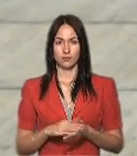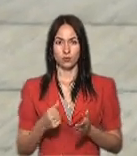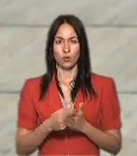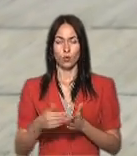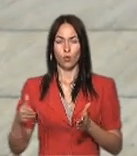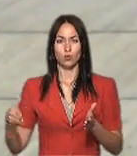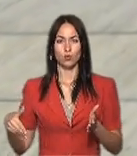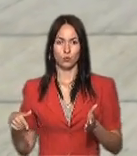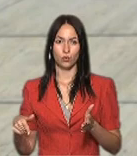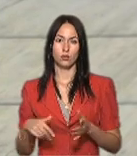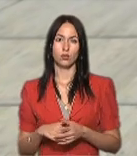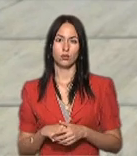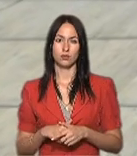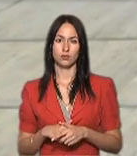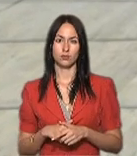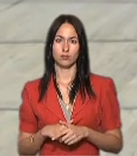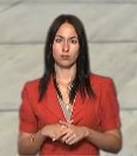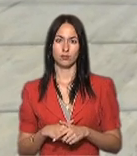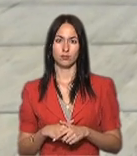десь от до сюди.